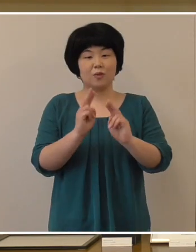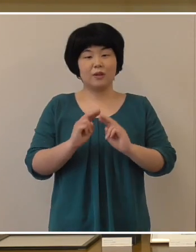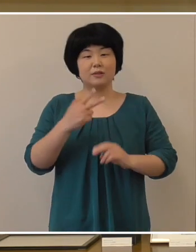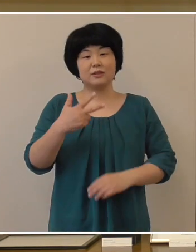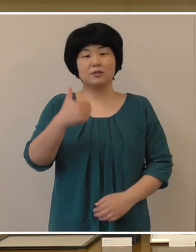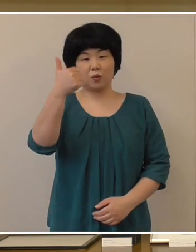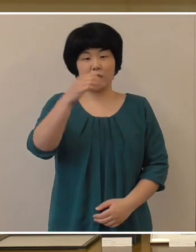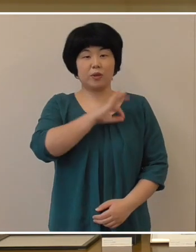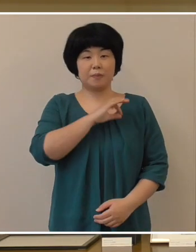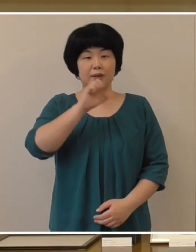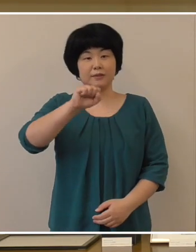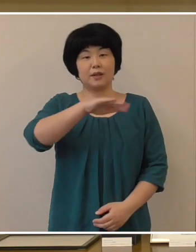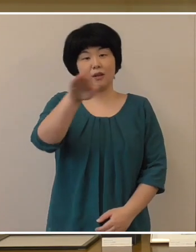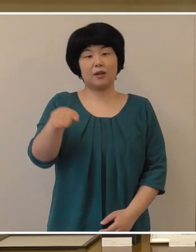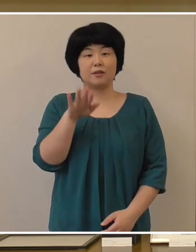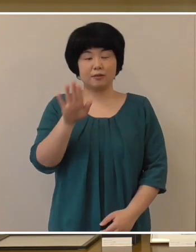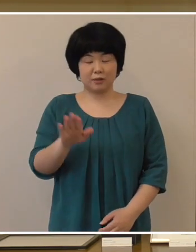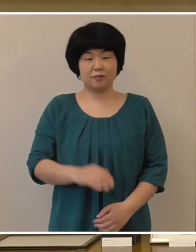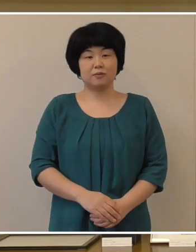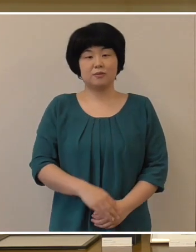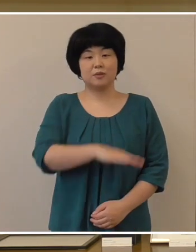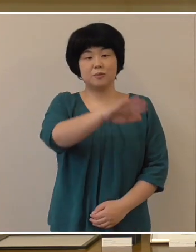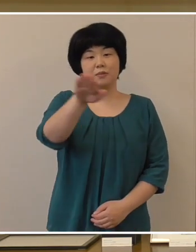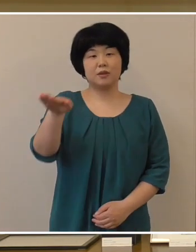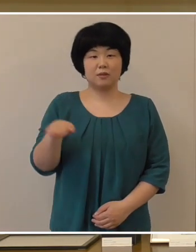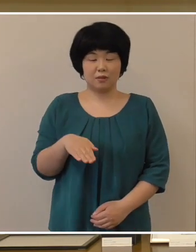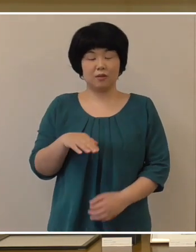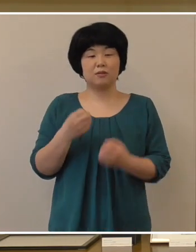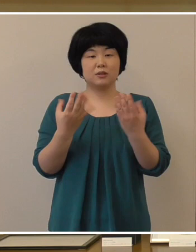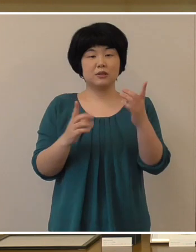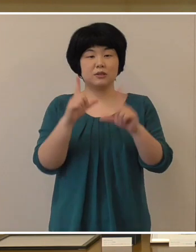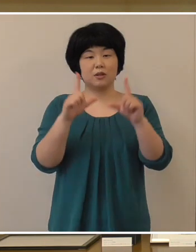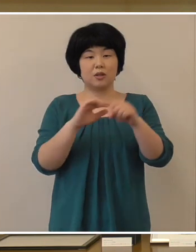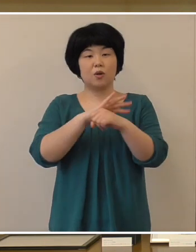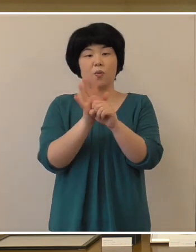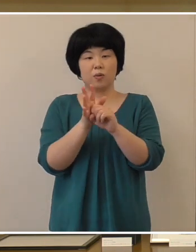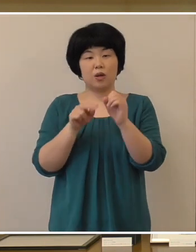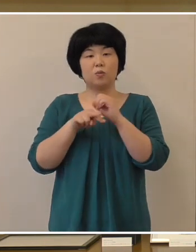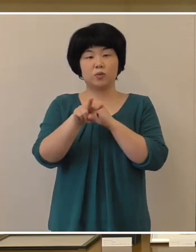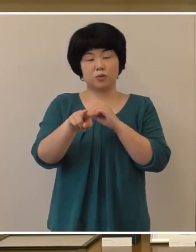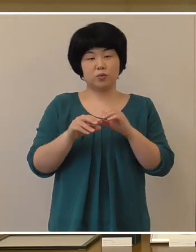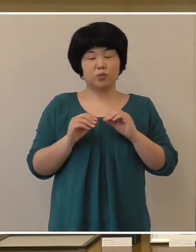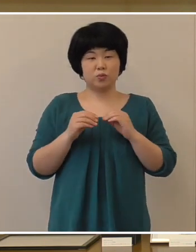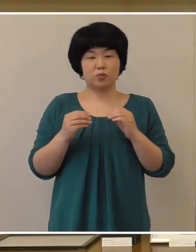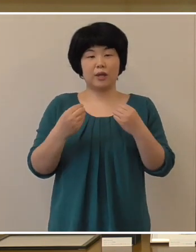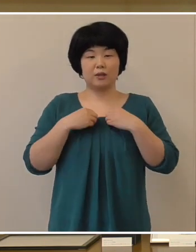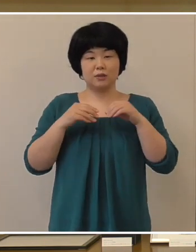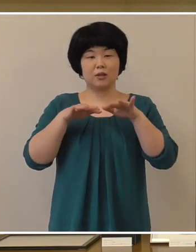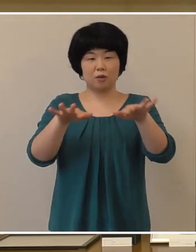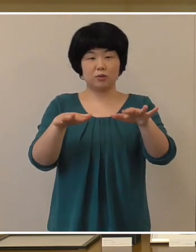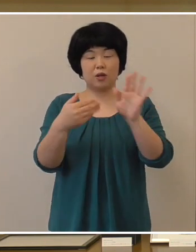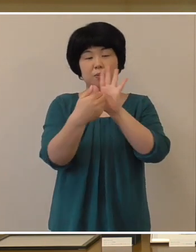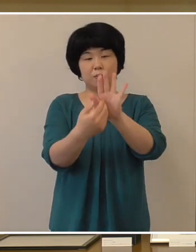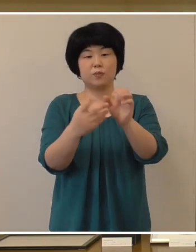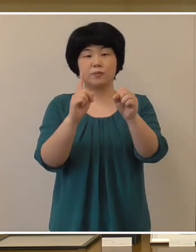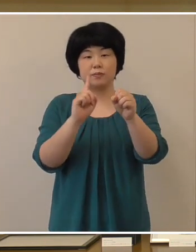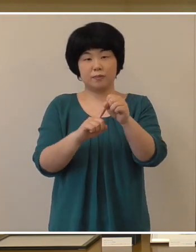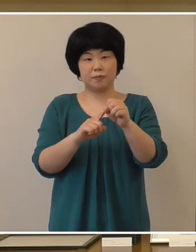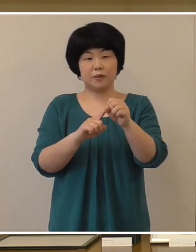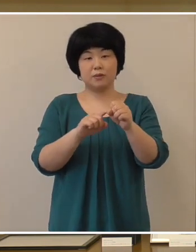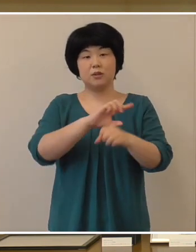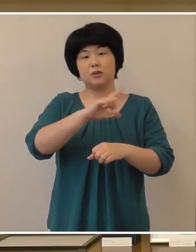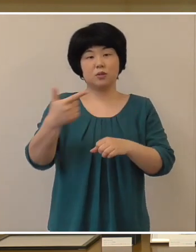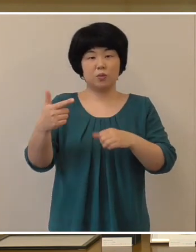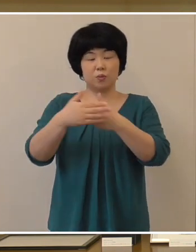豊橋市長の佐原です。日頃皆様には新型コロナウイルスの感染拡大防止のためですね、本当